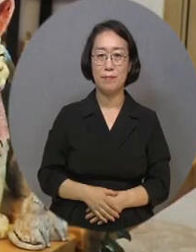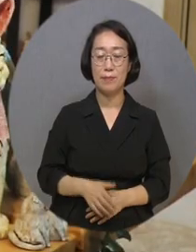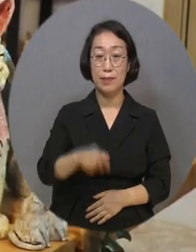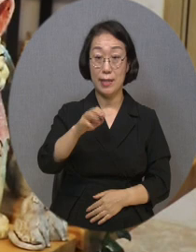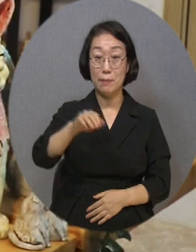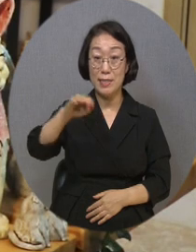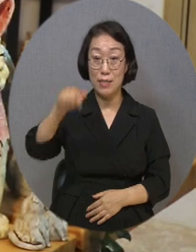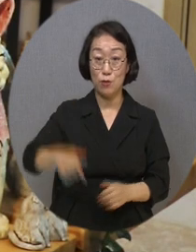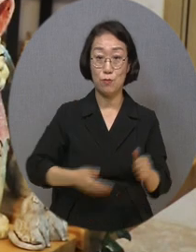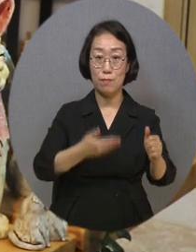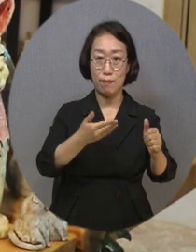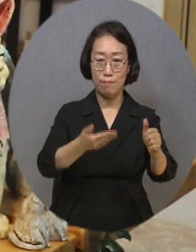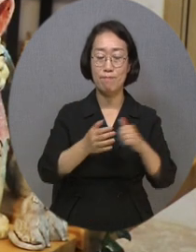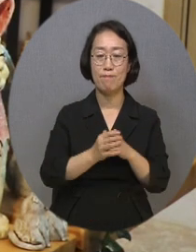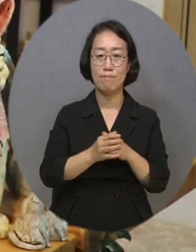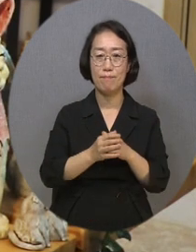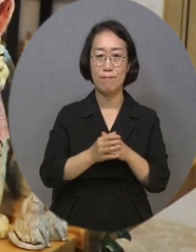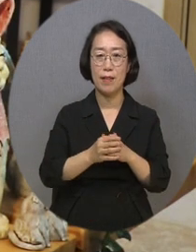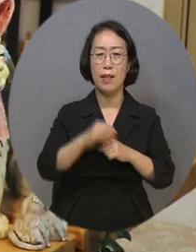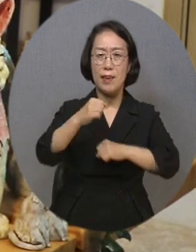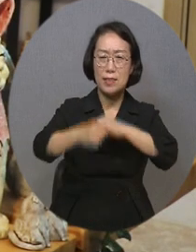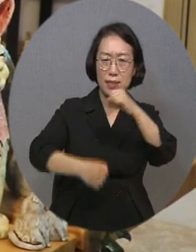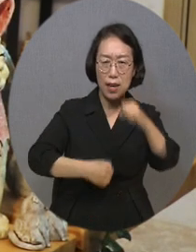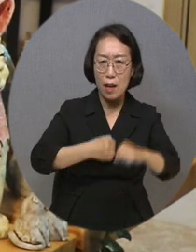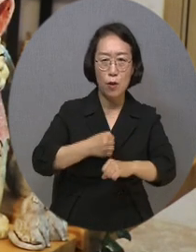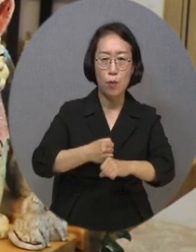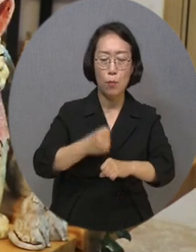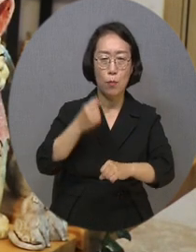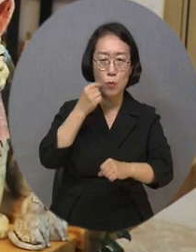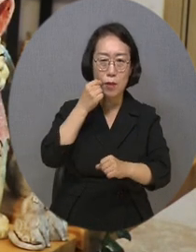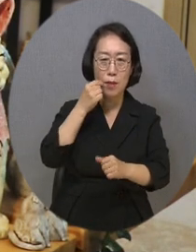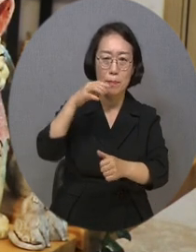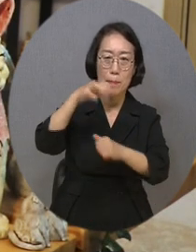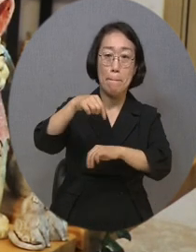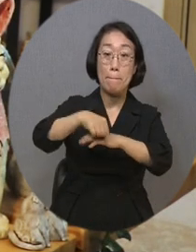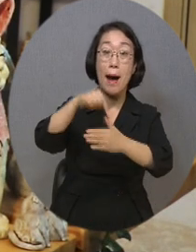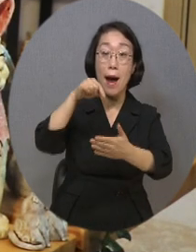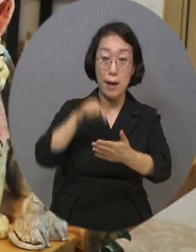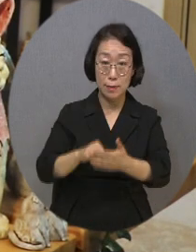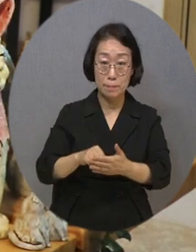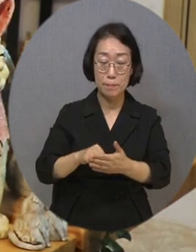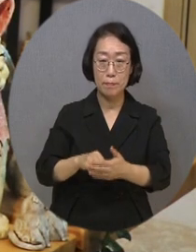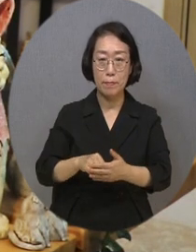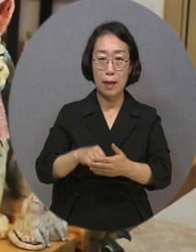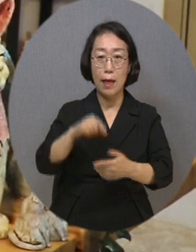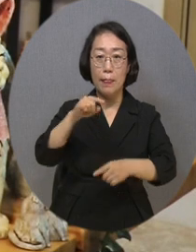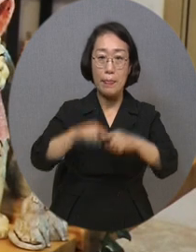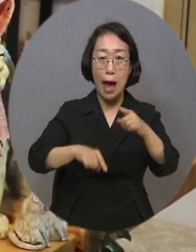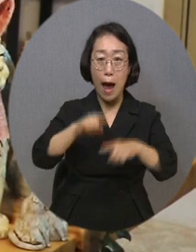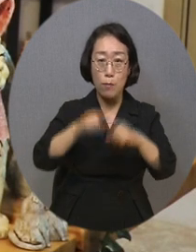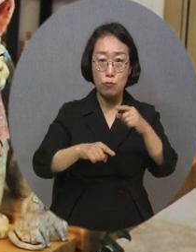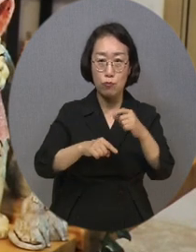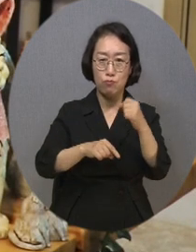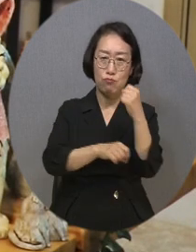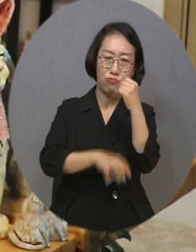김지숙 작가는 응축되고 자유롭지 못하는 복잡한 마음을 나무인간을 통해서